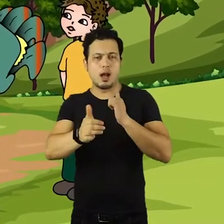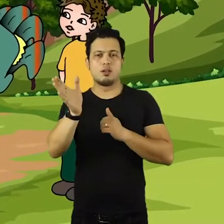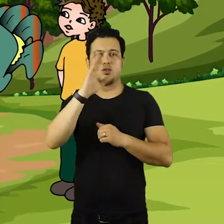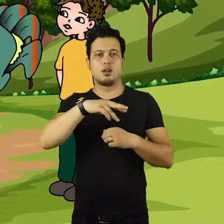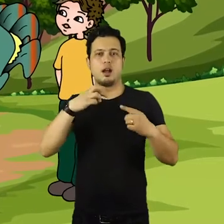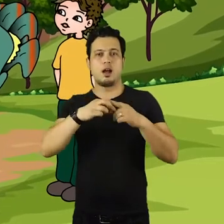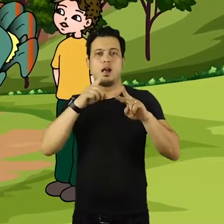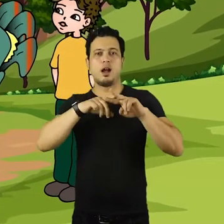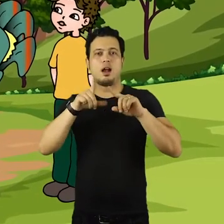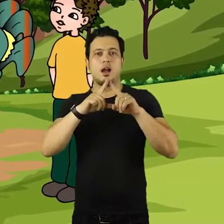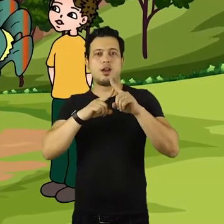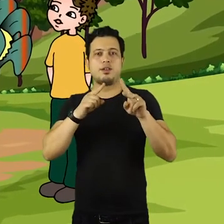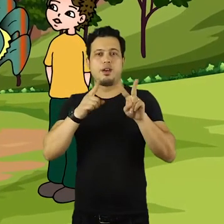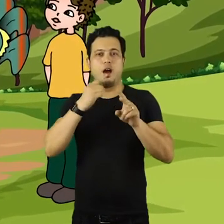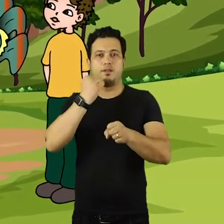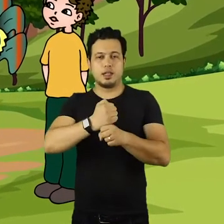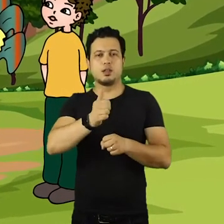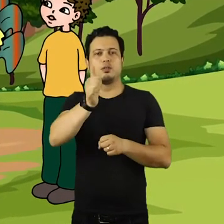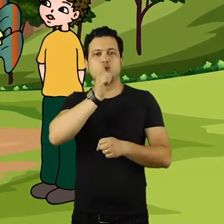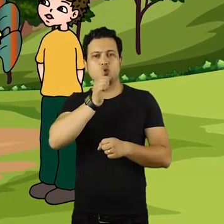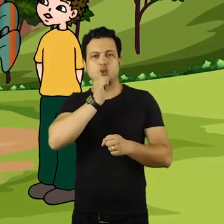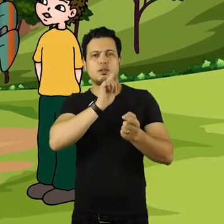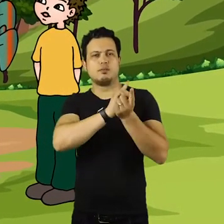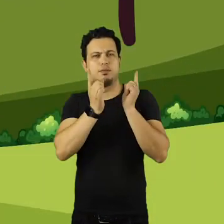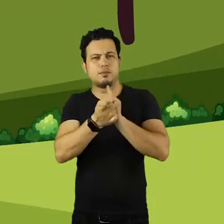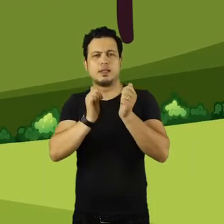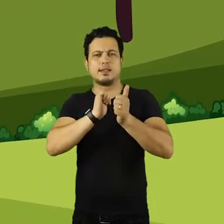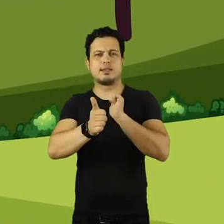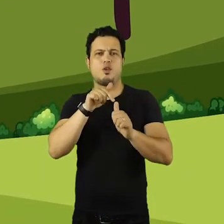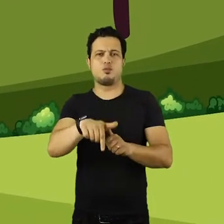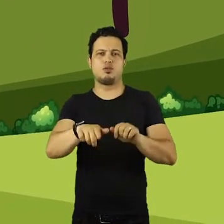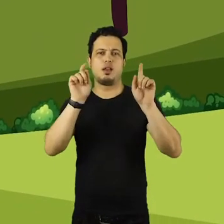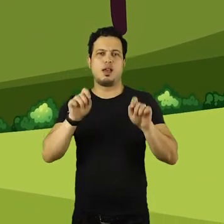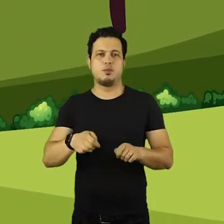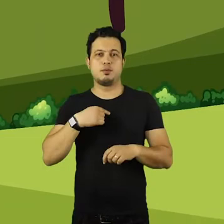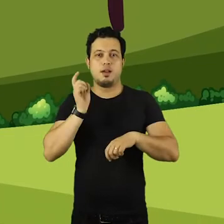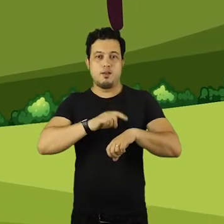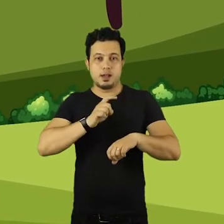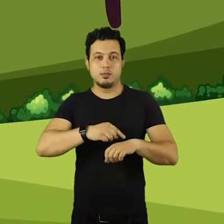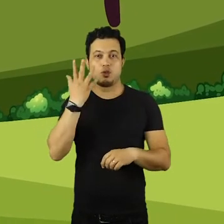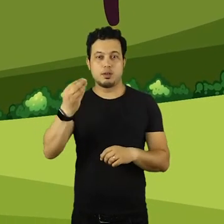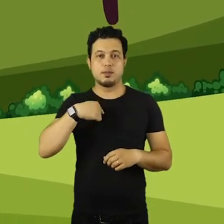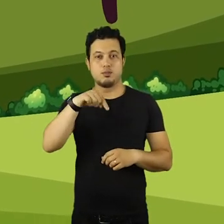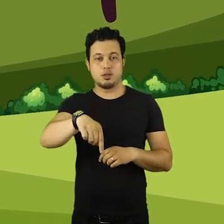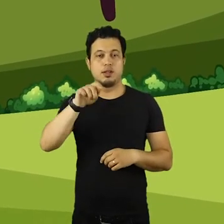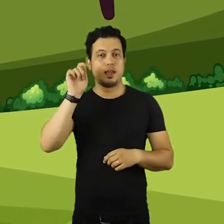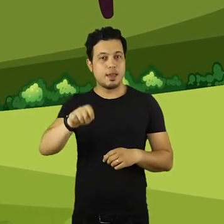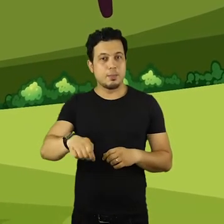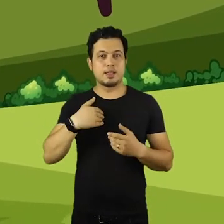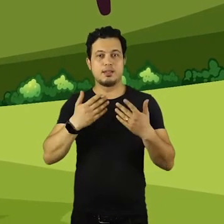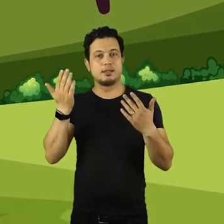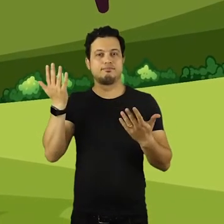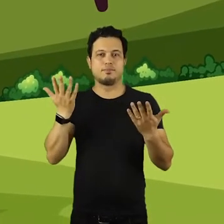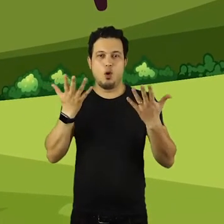trekking, rafting gibi birçok su sporu yapılır. Vay canına, keşke vaktimiz olsa biz de